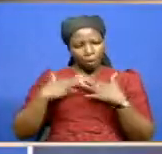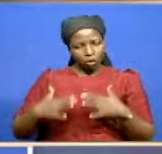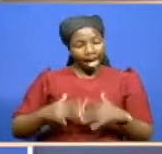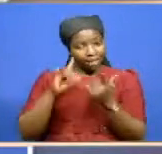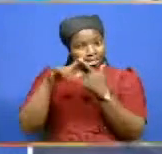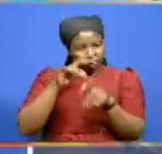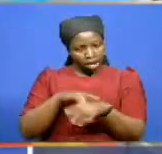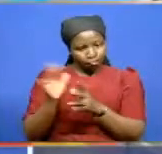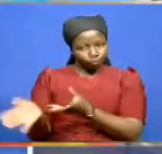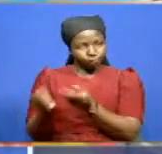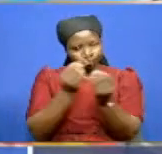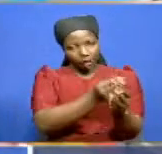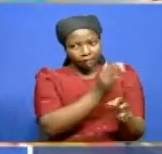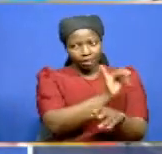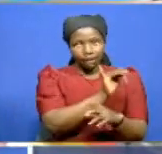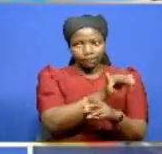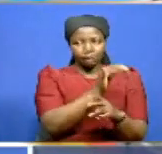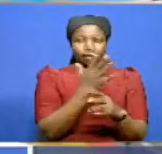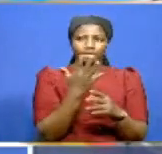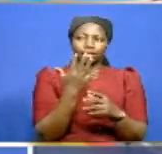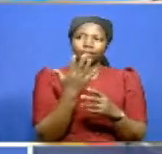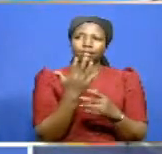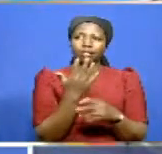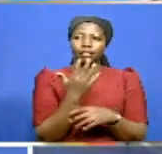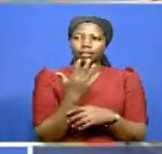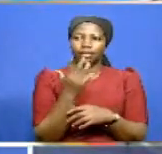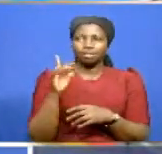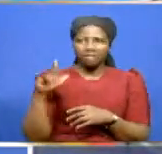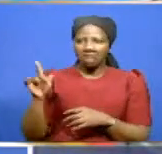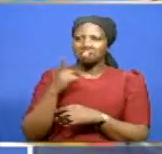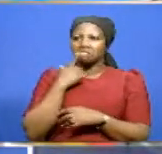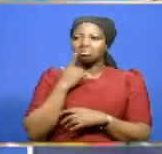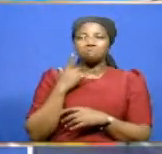stakabadhi hizo. Huyo anasema alikuwa bibi yake